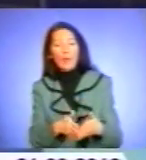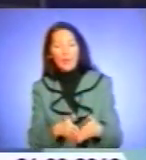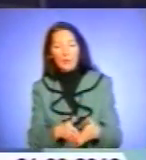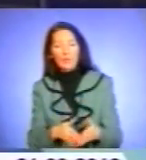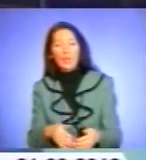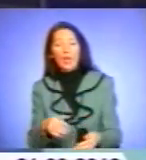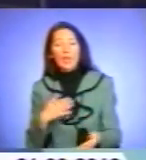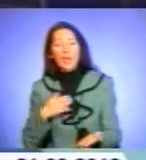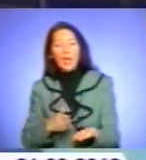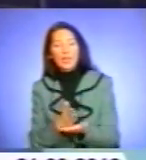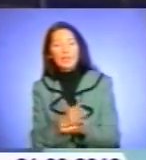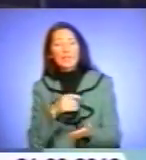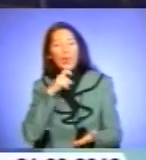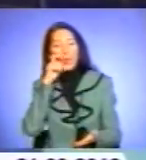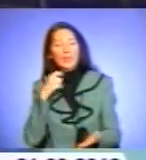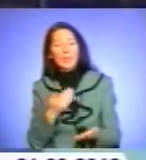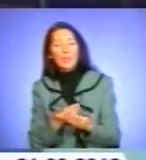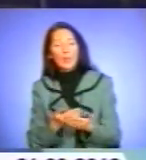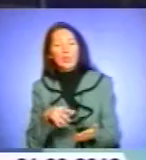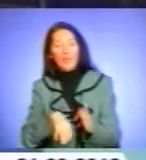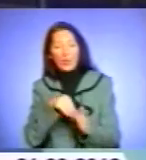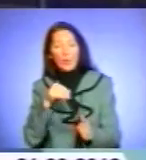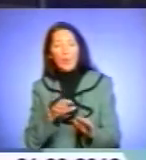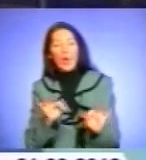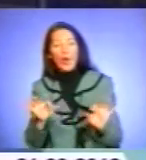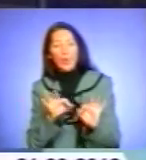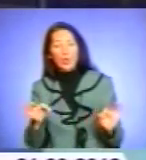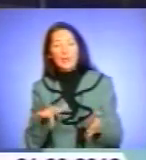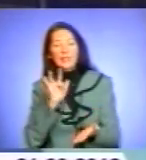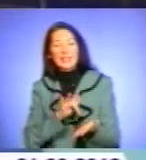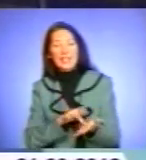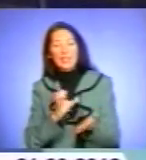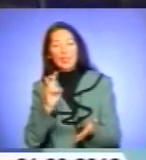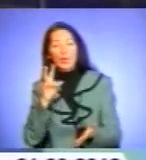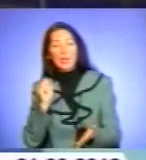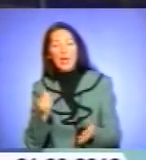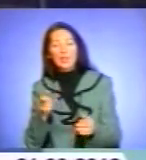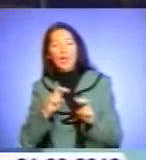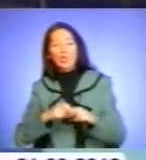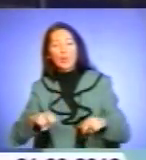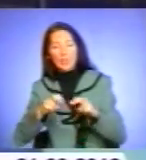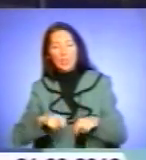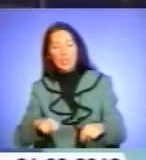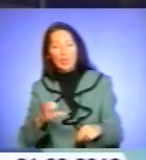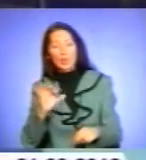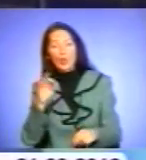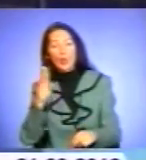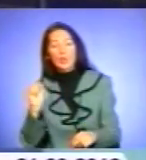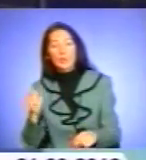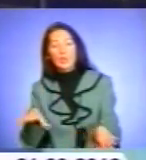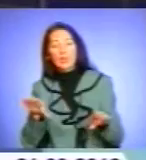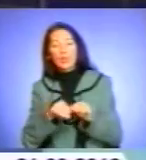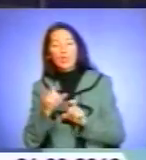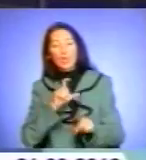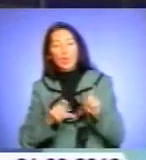орієнтації українців напередодні виборів оприлюднив Центр соціальних та маркетингових досліджень «Соціс». Спільно з Інститутом політичних